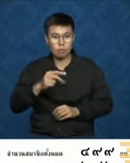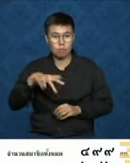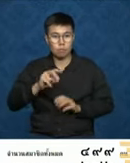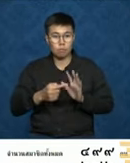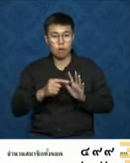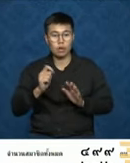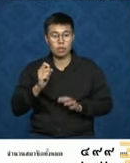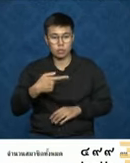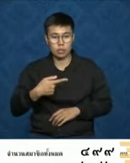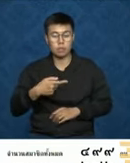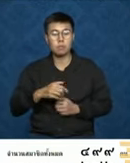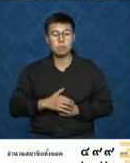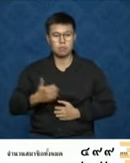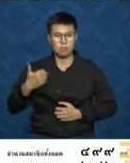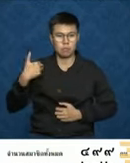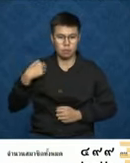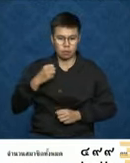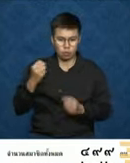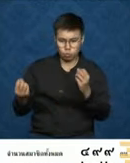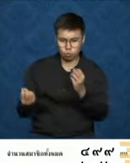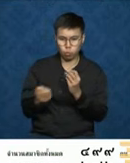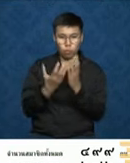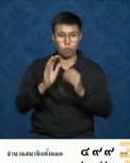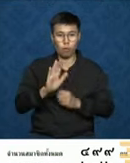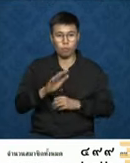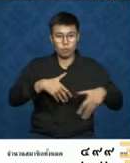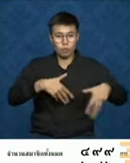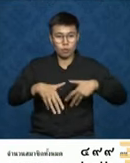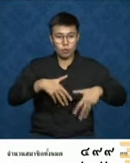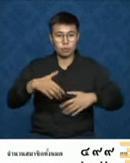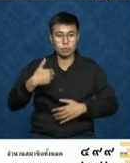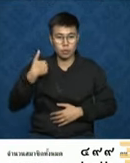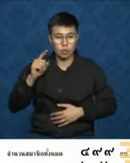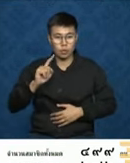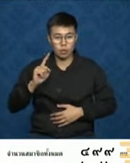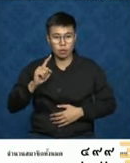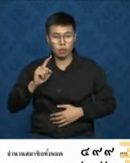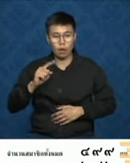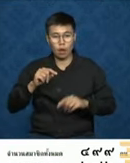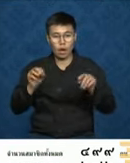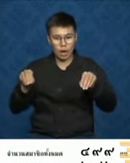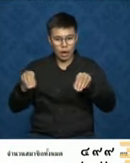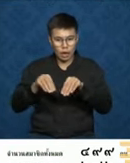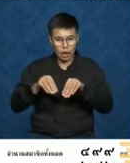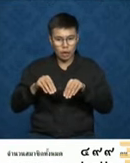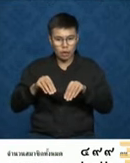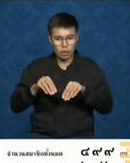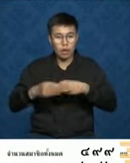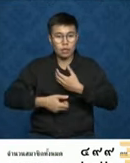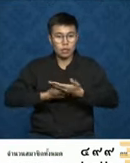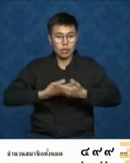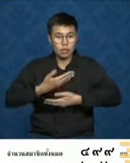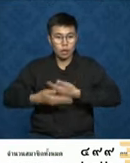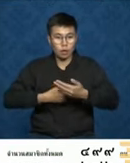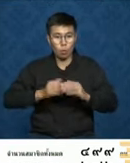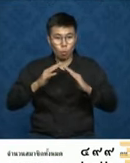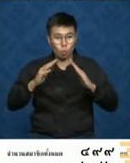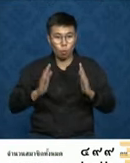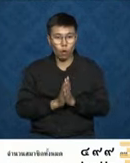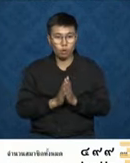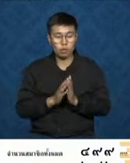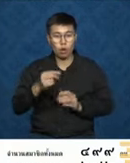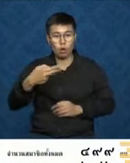รบกวนชาวบ้านเป็นระยะเวลานานกระทบต่อการใช้ชีวิตของพ่อแม่พี่น้องประชาชนโดยเฉพาะบริเวณหน้าตลาดวัดหนองแขมนะคะขอ